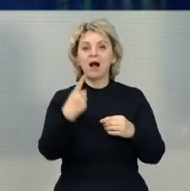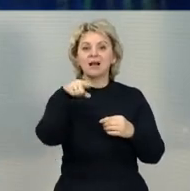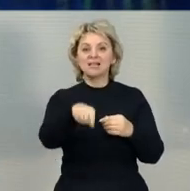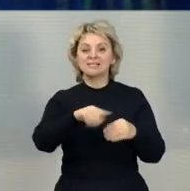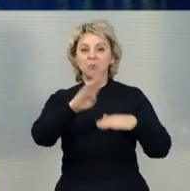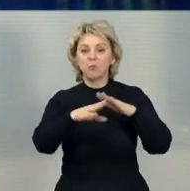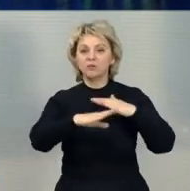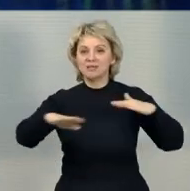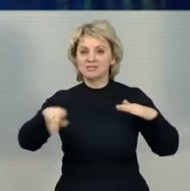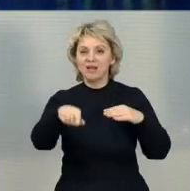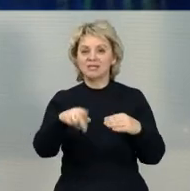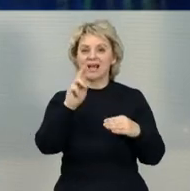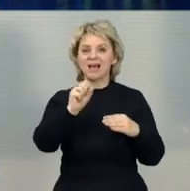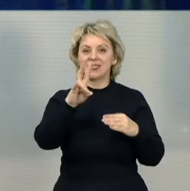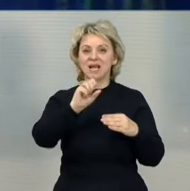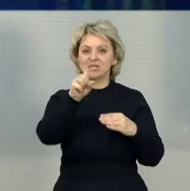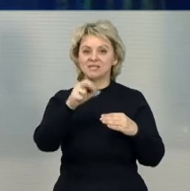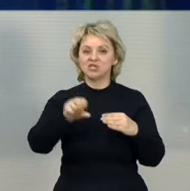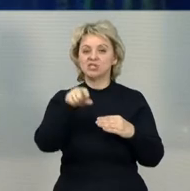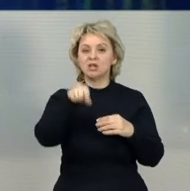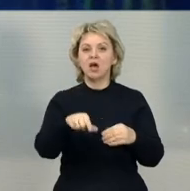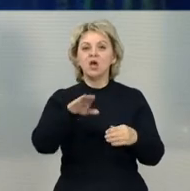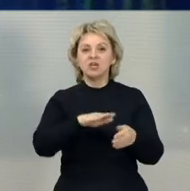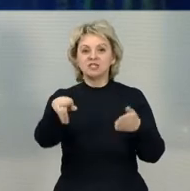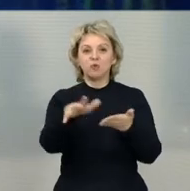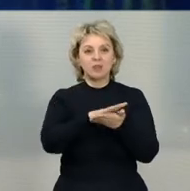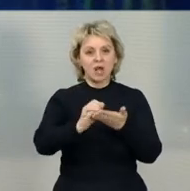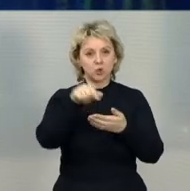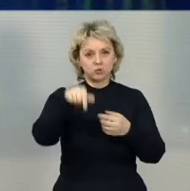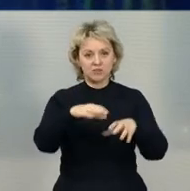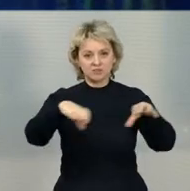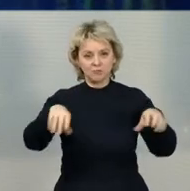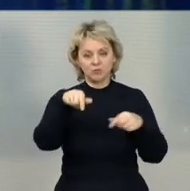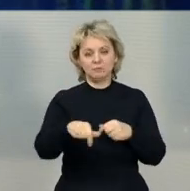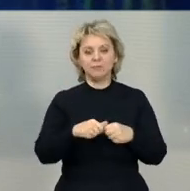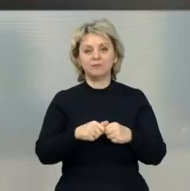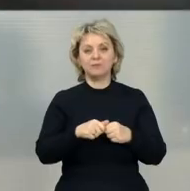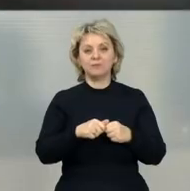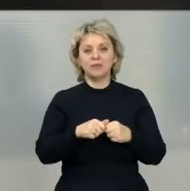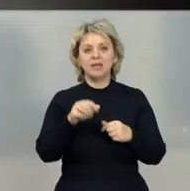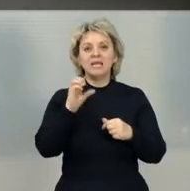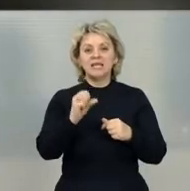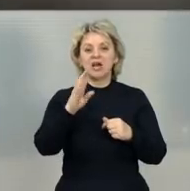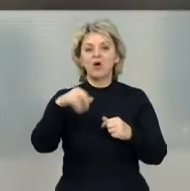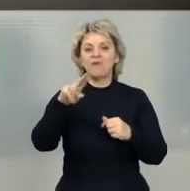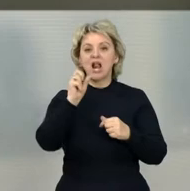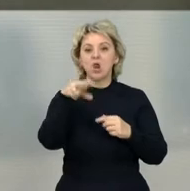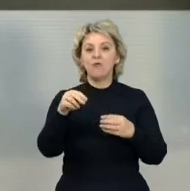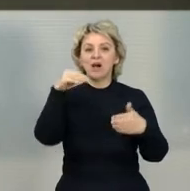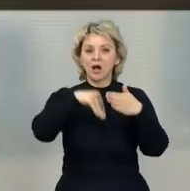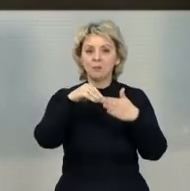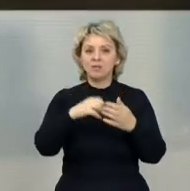Оказалось, под асфальтом пролегает канализационный коллектор, и свод его окончательно проржавел. Ирина Ковалева копила на